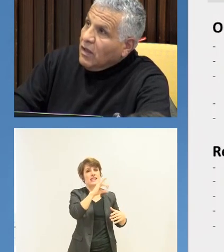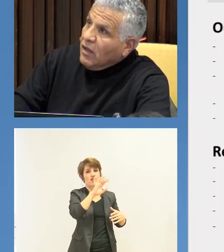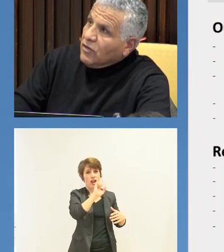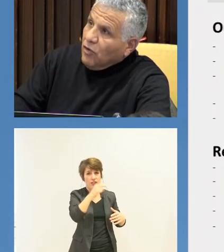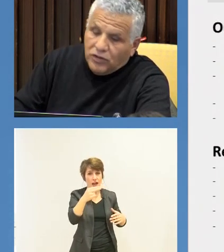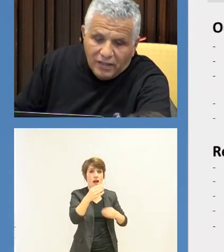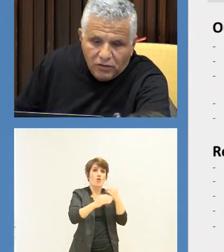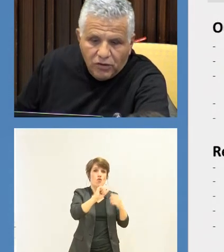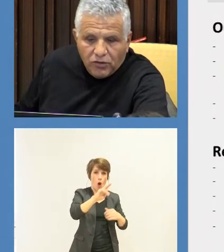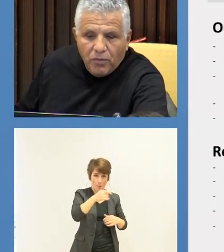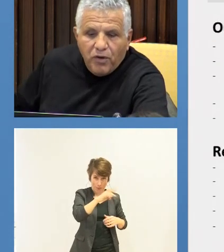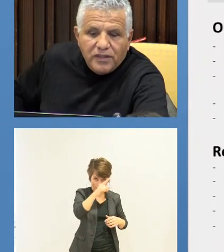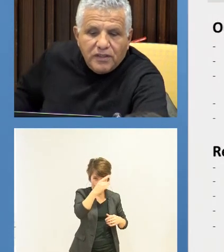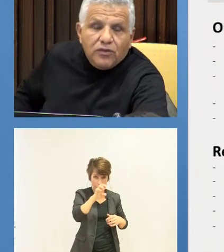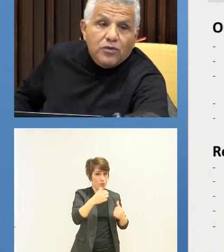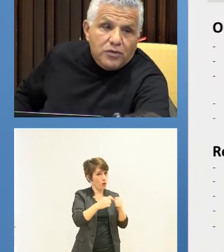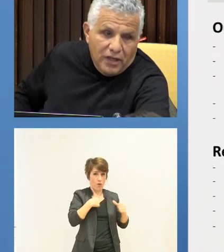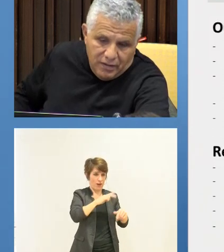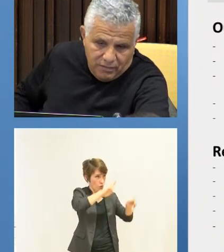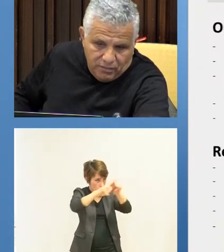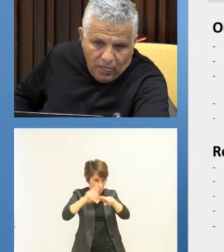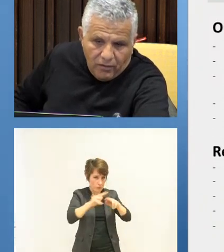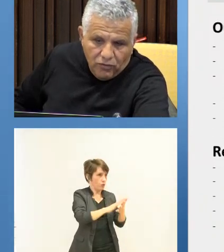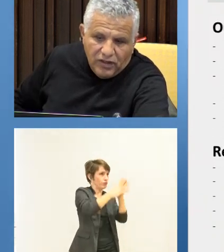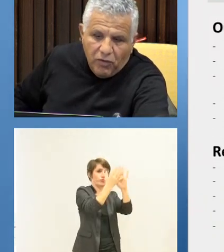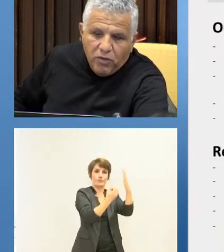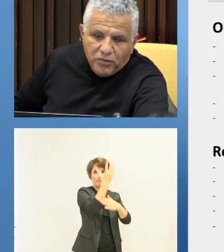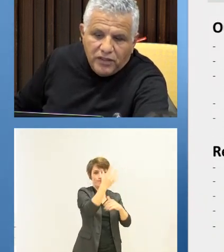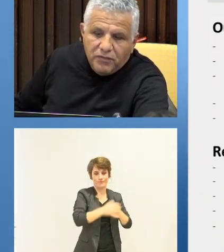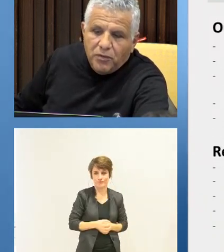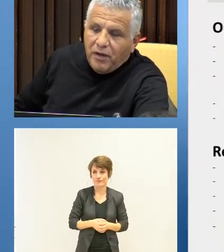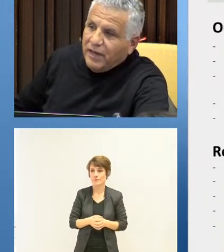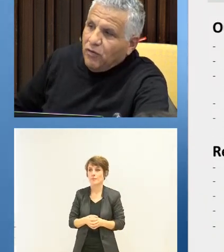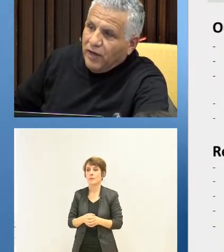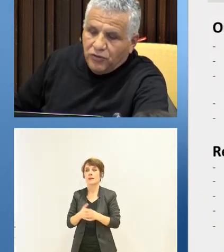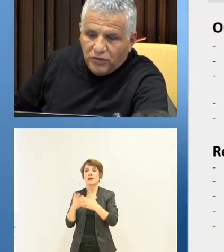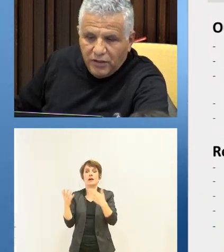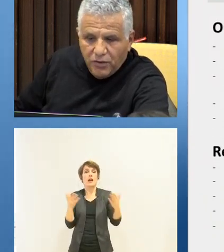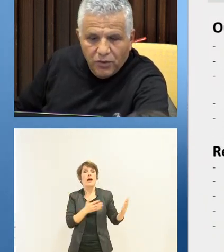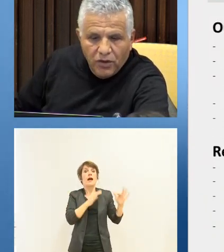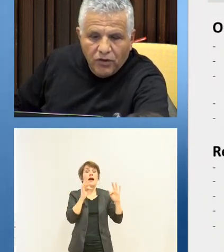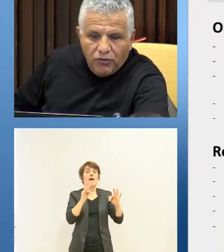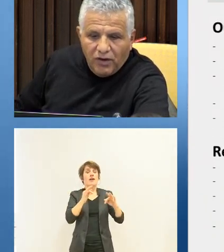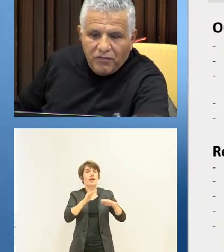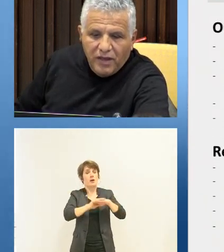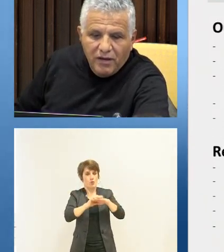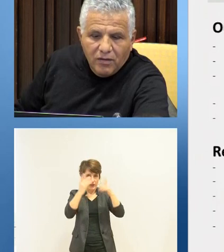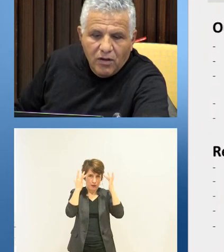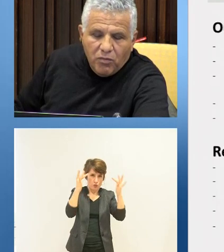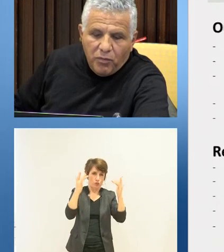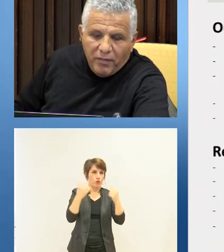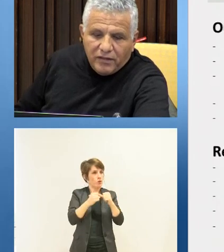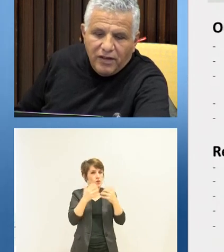dans le cadre de notre politique culturelle nous avons pour objectif de permettre l'ouverture des lieux sur la ville